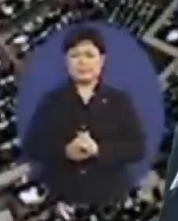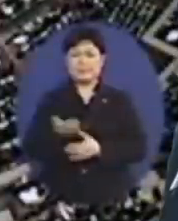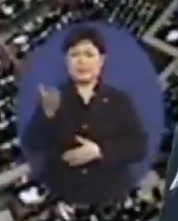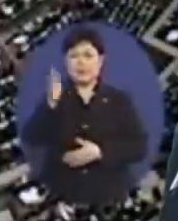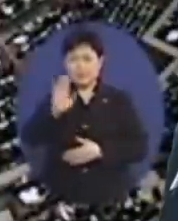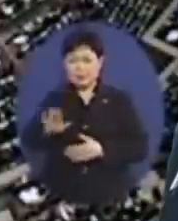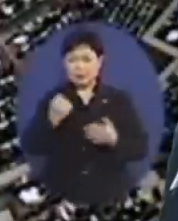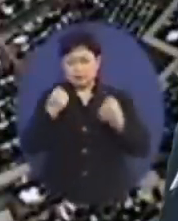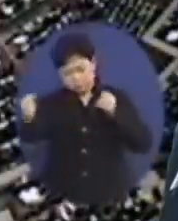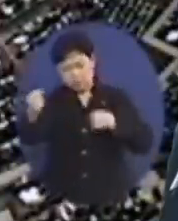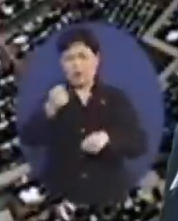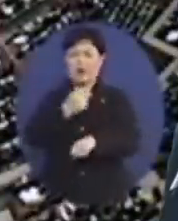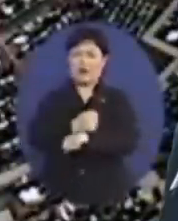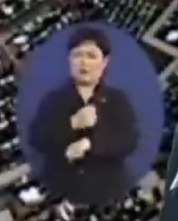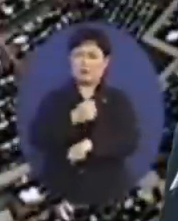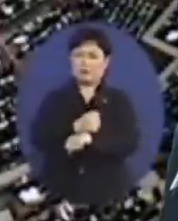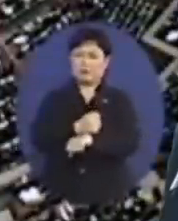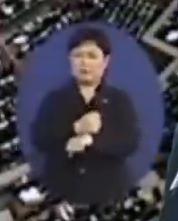그럼함에도 불구하고